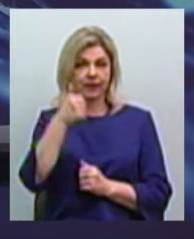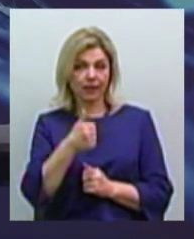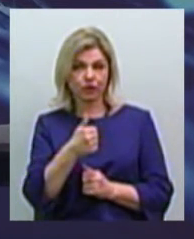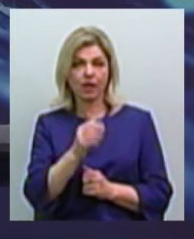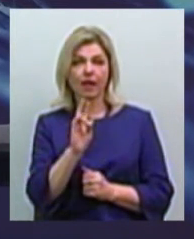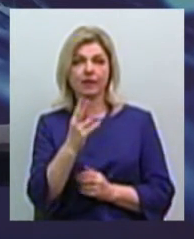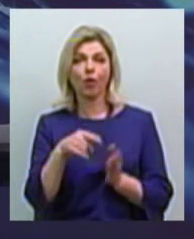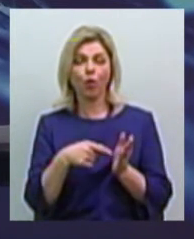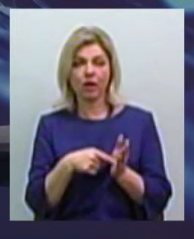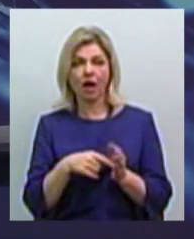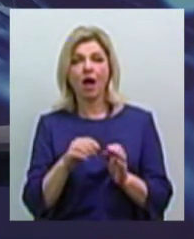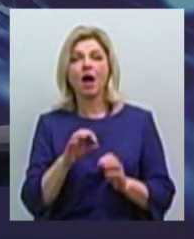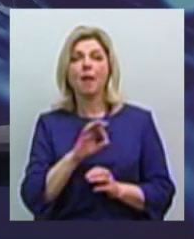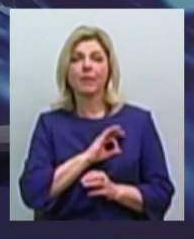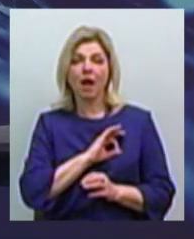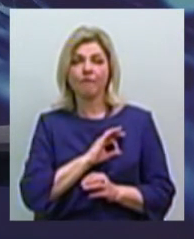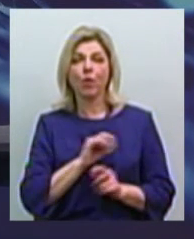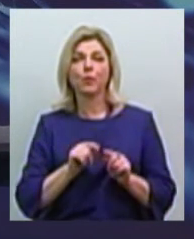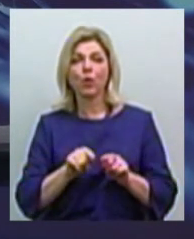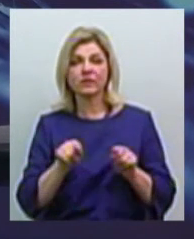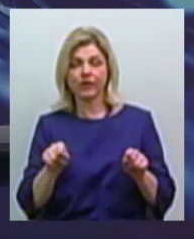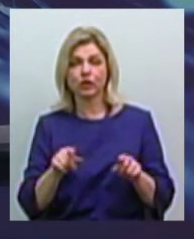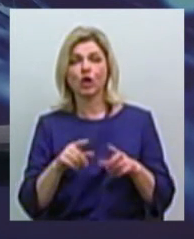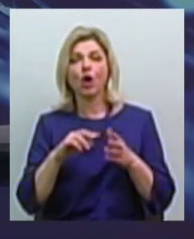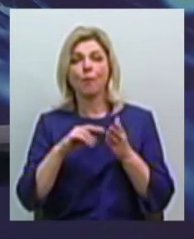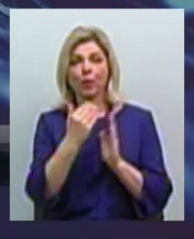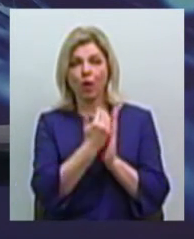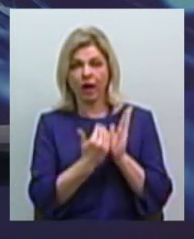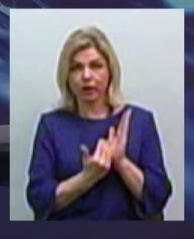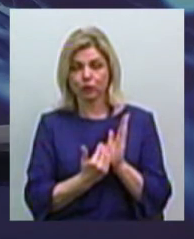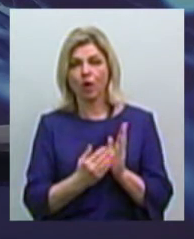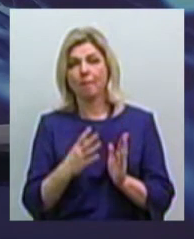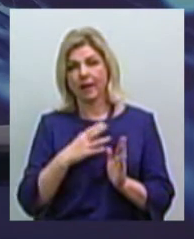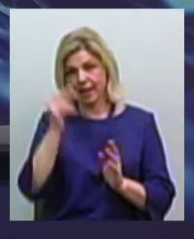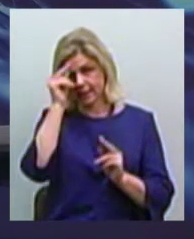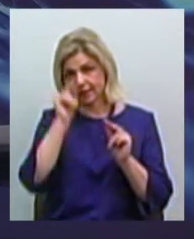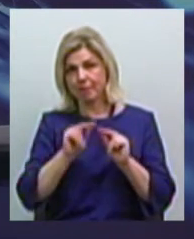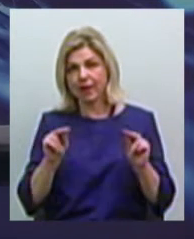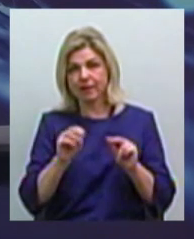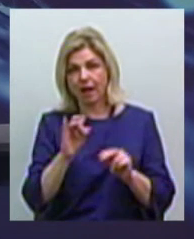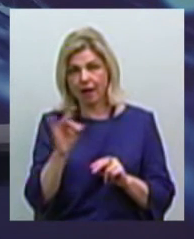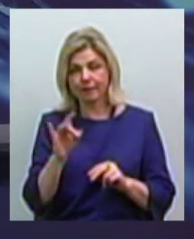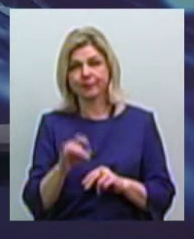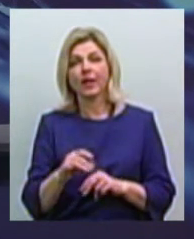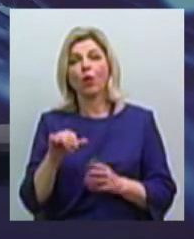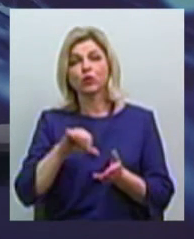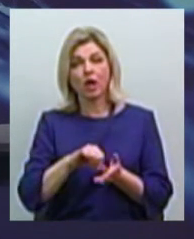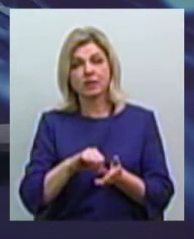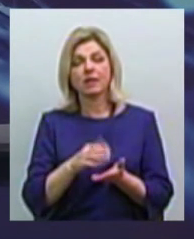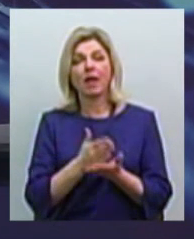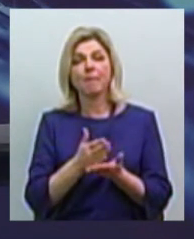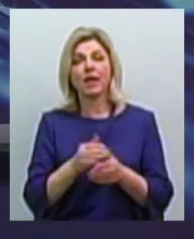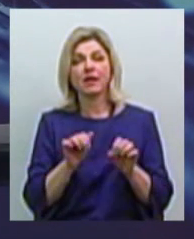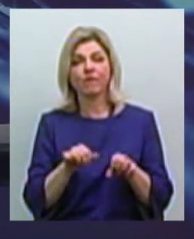рамках правопросвітницького проєкту «Миколаївська школа пара юристів» відбувся семінар. Учасники мали змогу